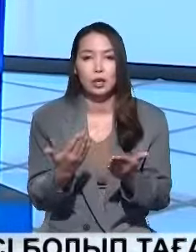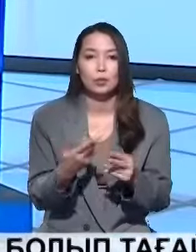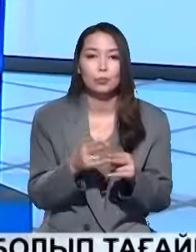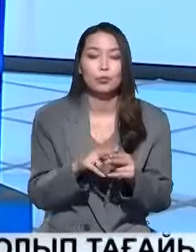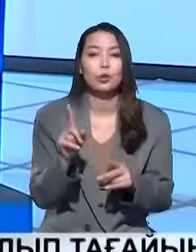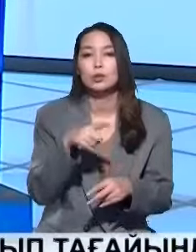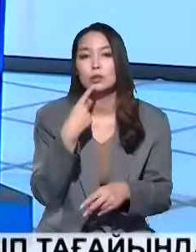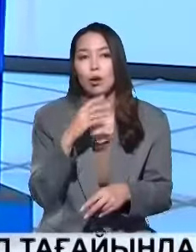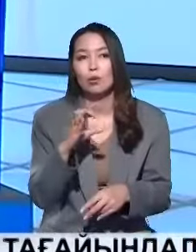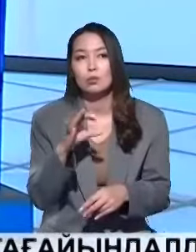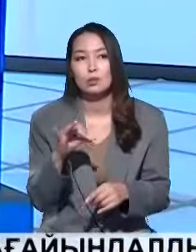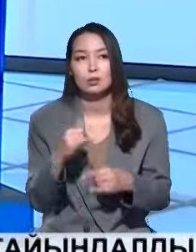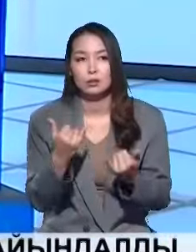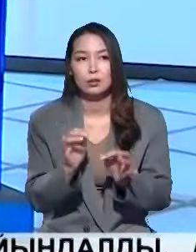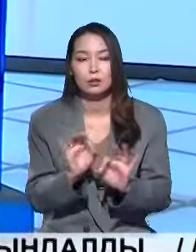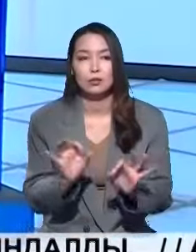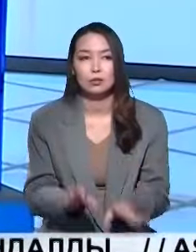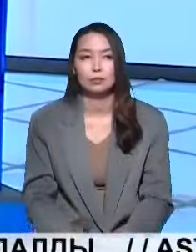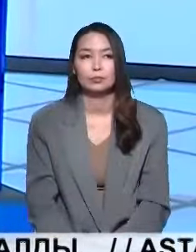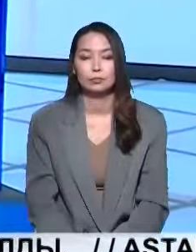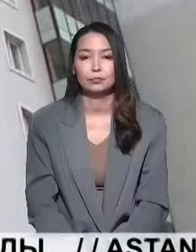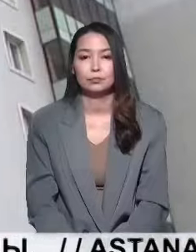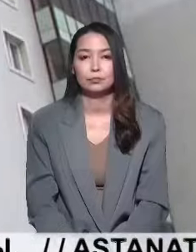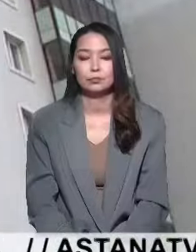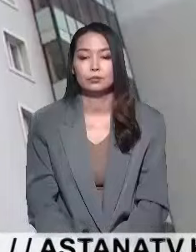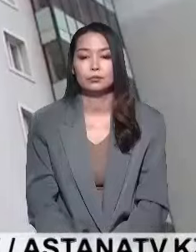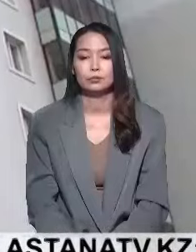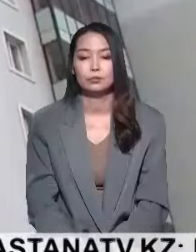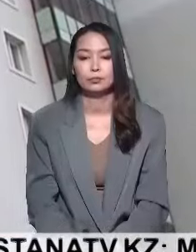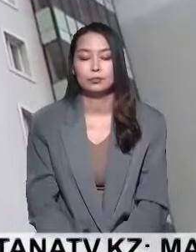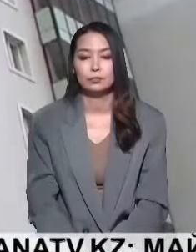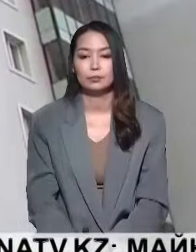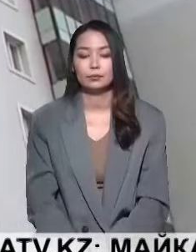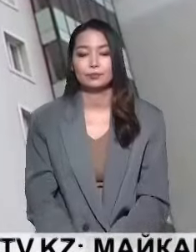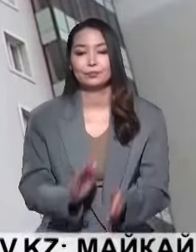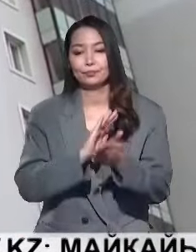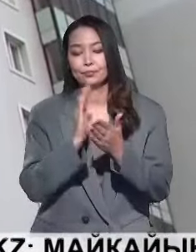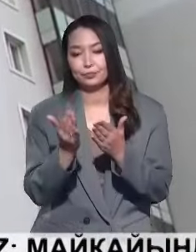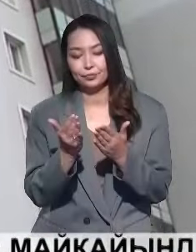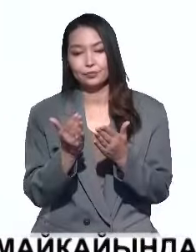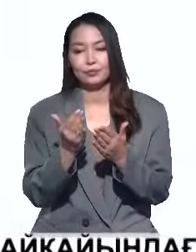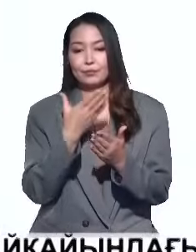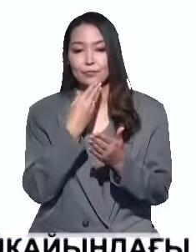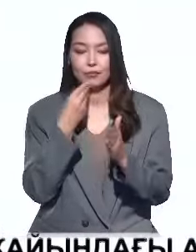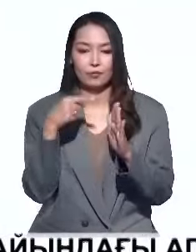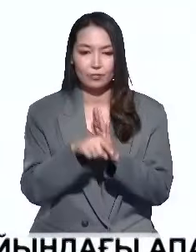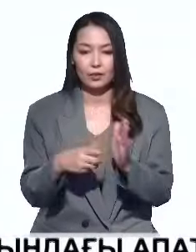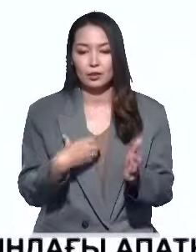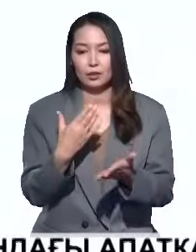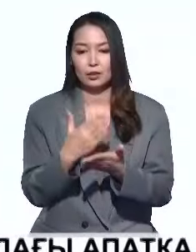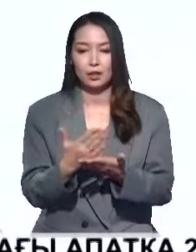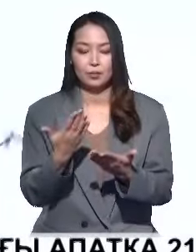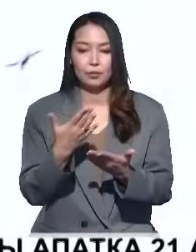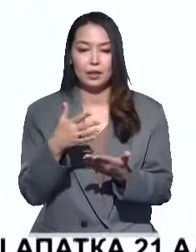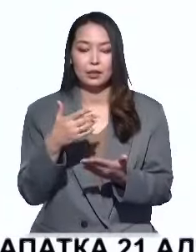не дейді? Мәселенің жай жапсарын тілшіміз айтады. Сырты бүтін, іші түтін. Елорданың қақ ортасында жалтырап тұрған